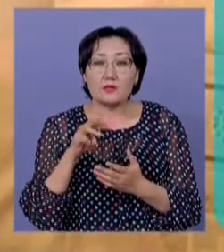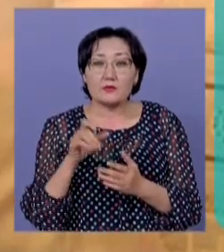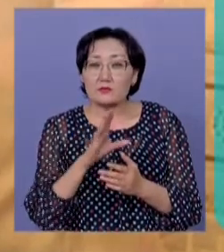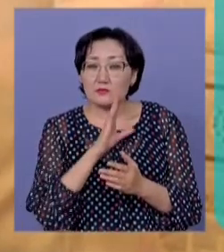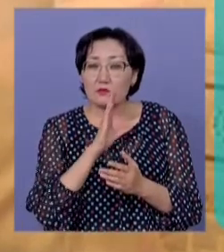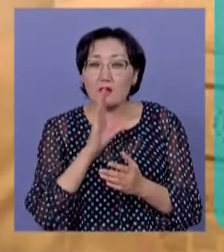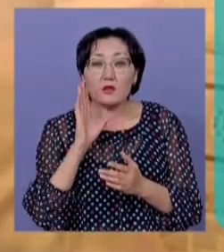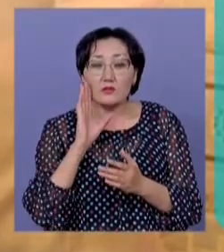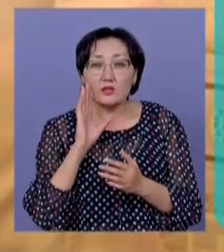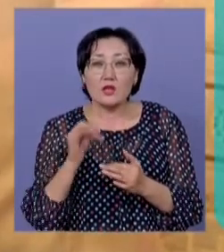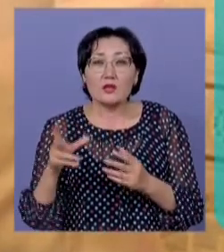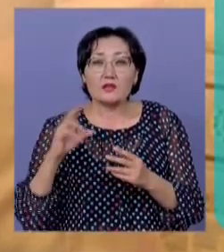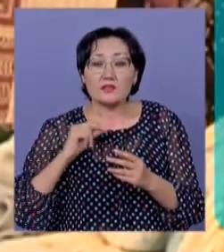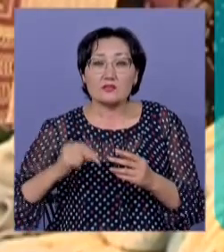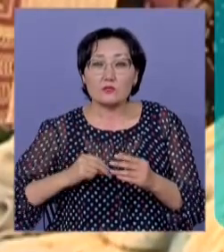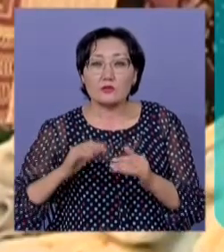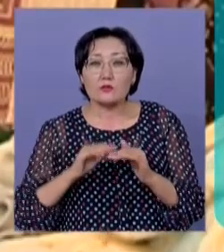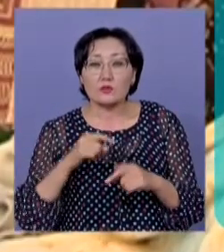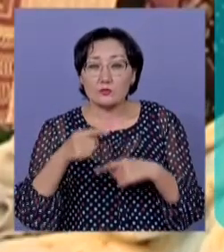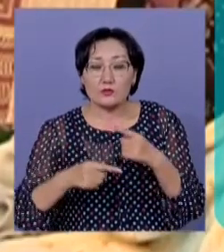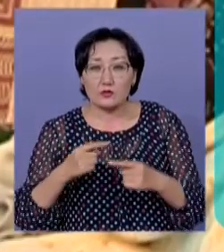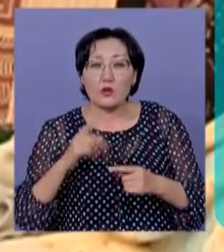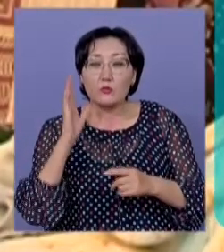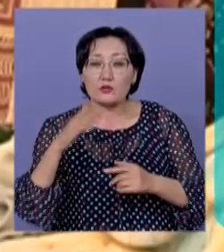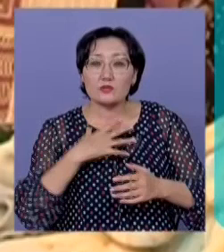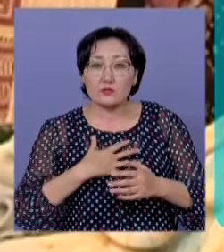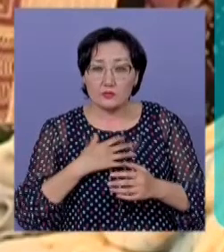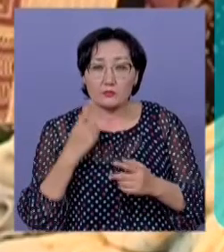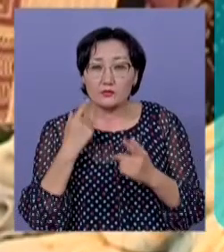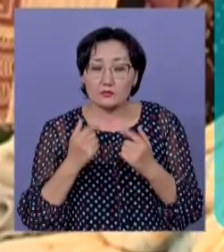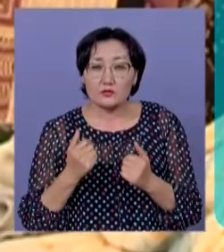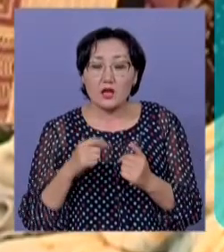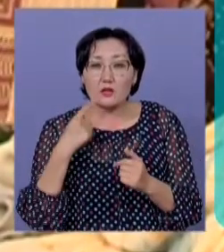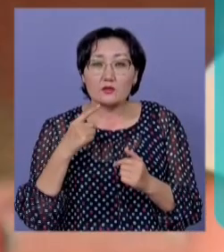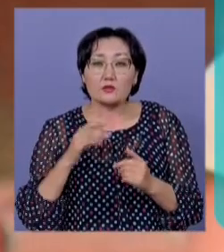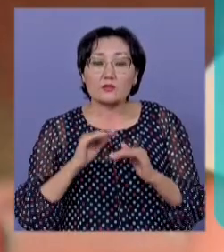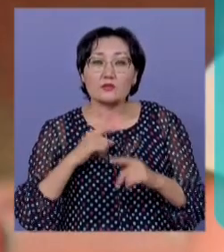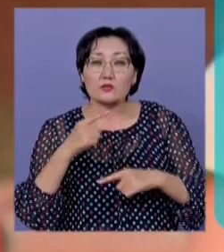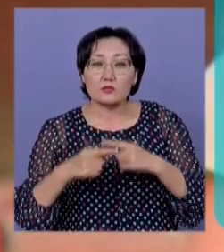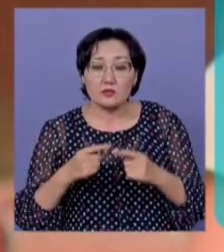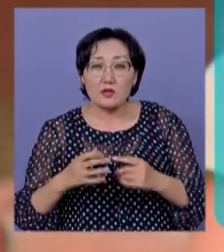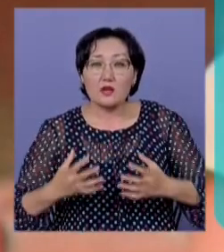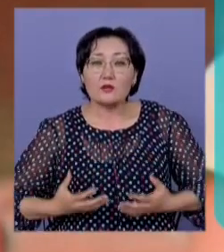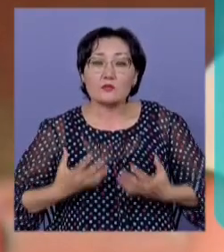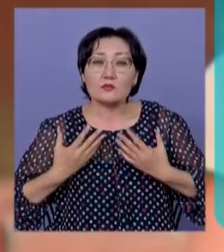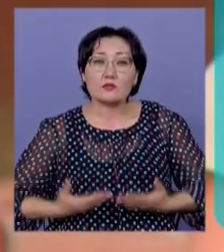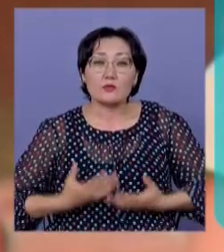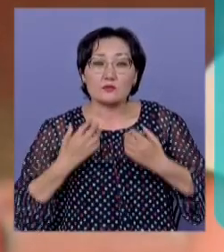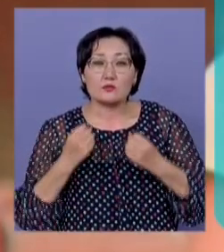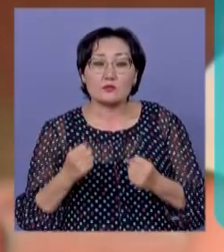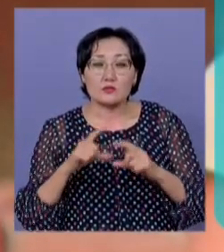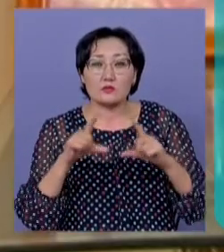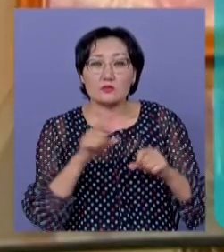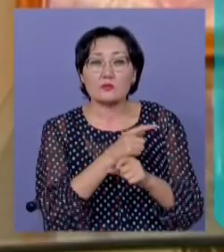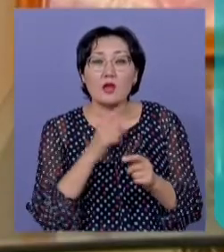Жұматай Оразалиева қызы мен немерелерінің болашағын алаңдап, көз жасын көл қылып отыр. Айтуынша немерелері аман есен сауығып шыққанның өзінде